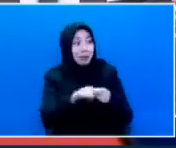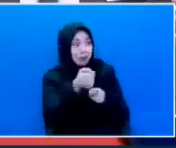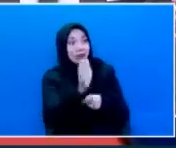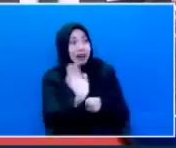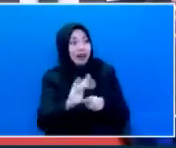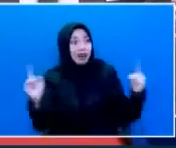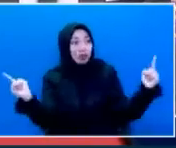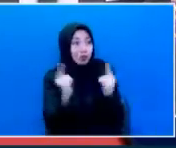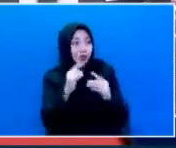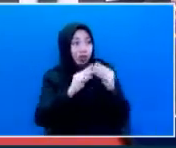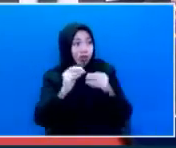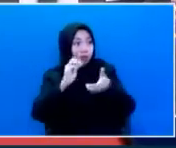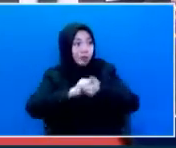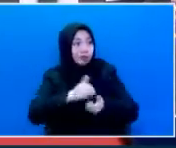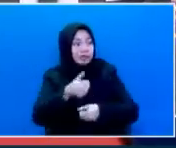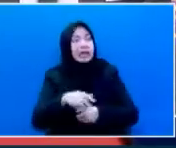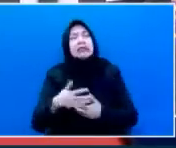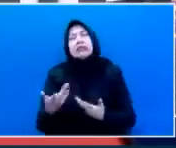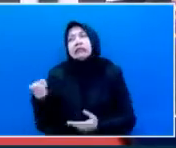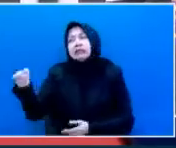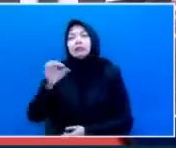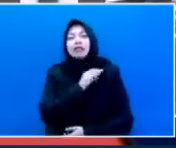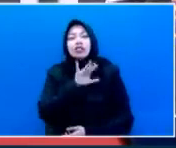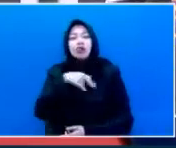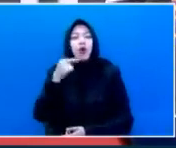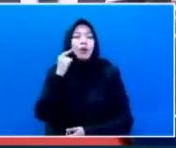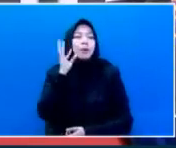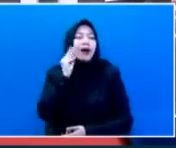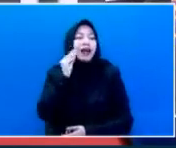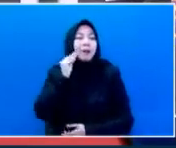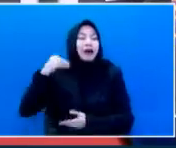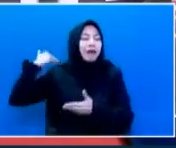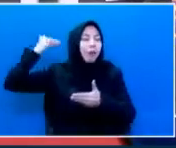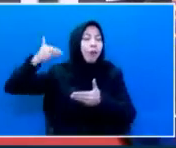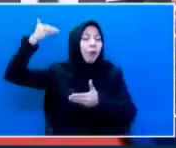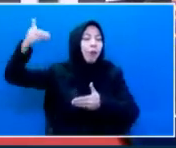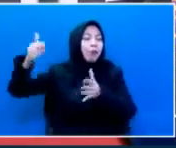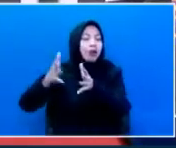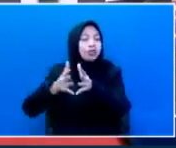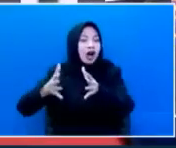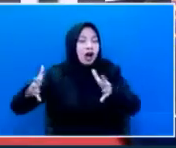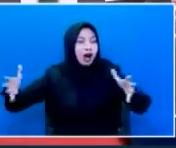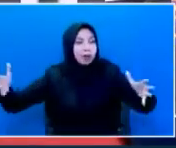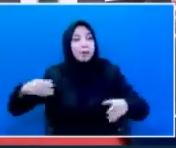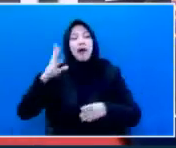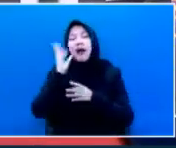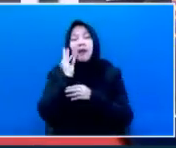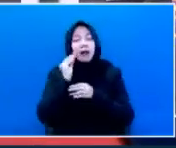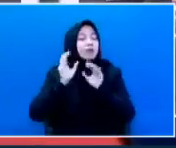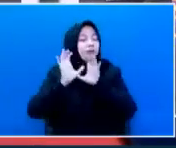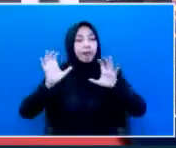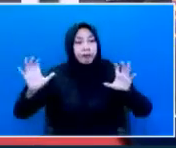menurut saya Presiden Jokowi kan punya pengalaman panjang Heeh cari titik temu jadi menurut saya sebagai